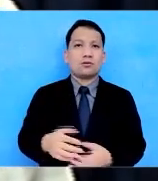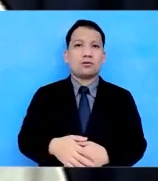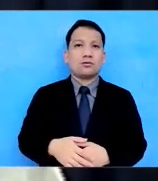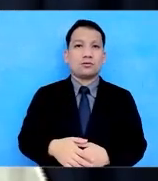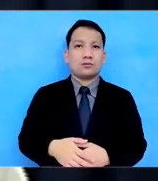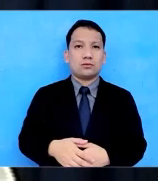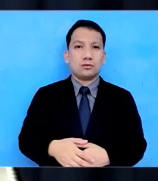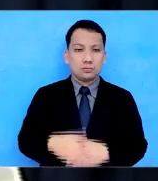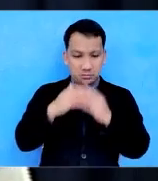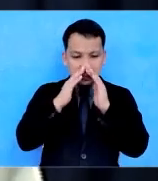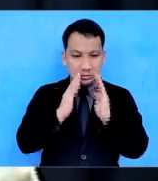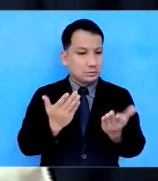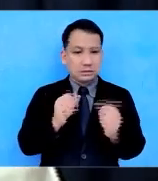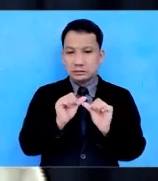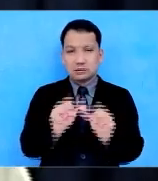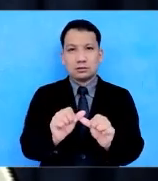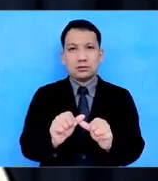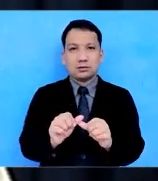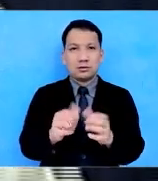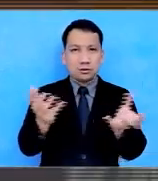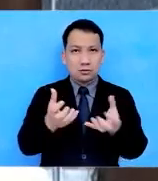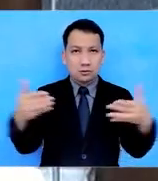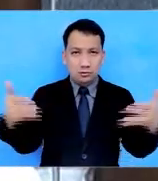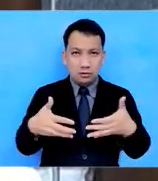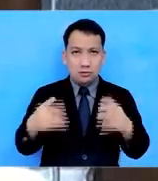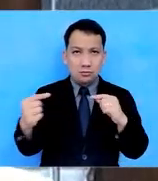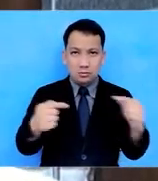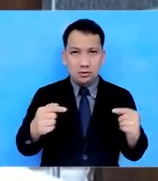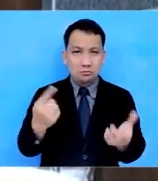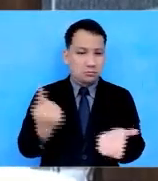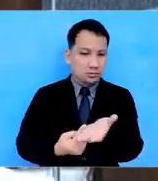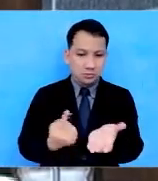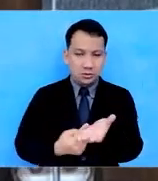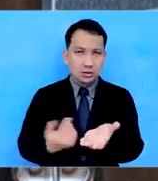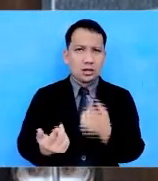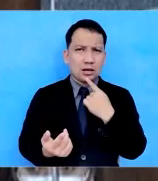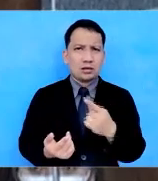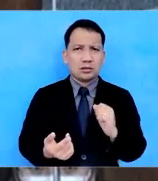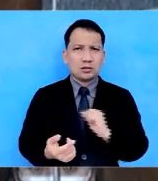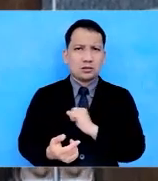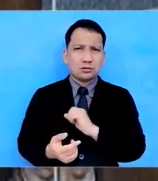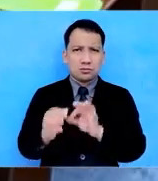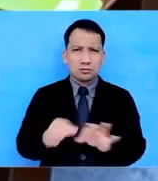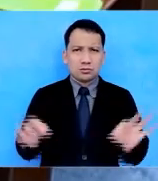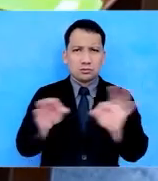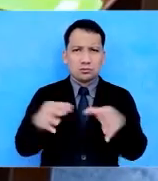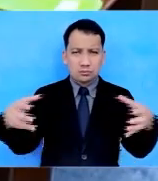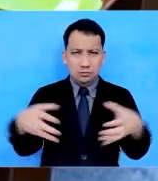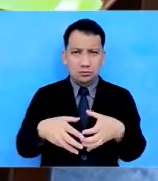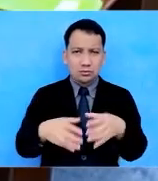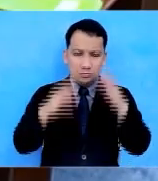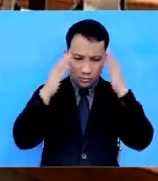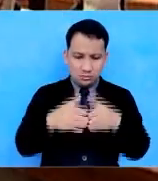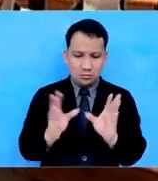Malungkot ako din na tuloy kasi gusto ko talaga magkabakbakan eh. Paliwanag ni Zubiri, dapat daw munang magkaroon ng caucus ang liderato